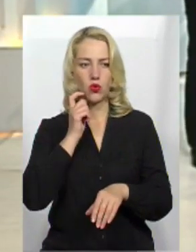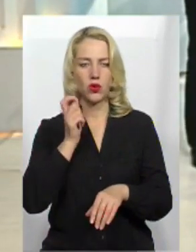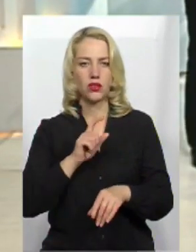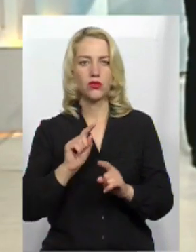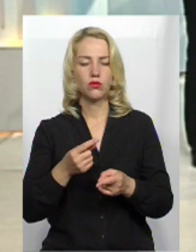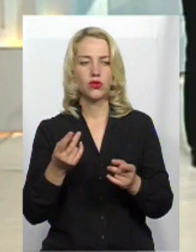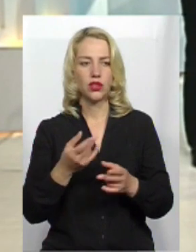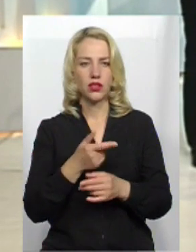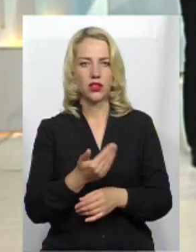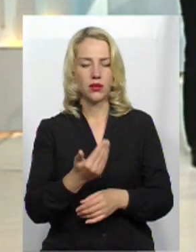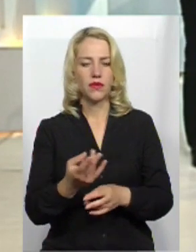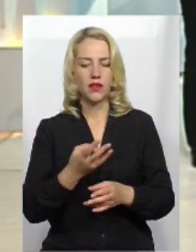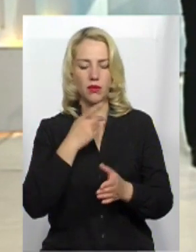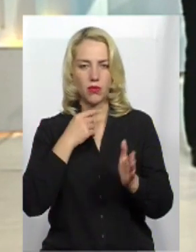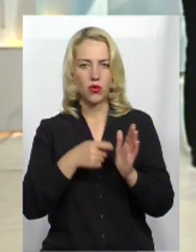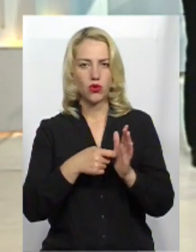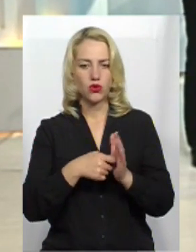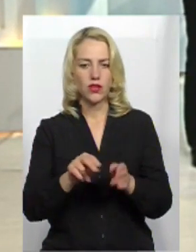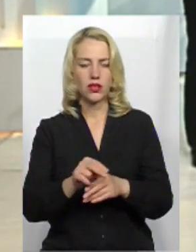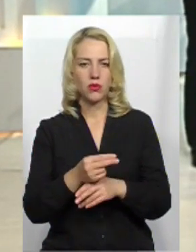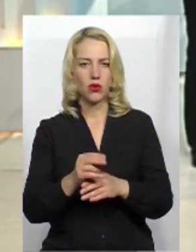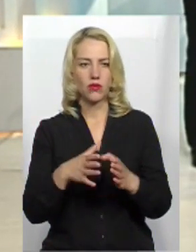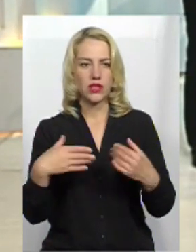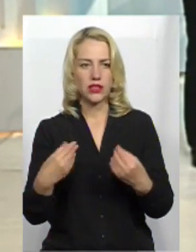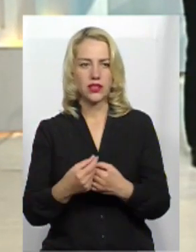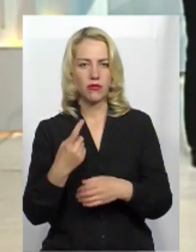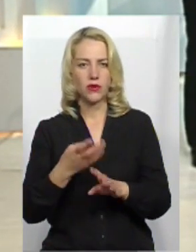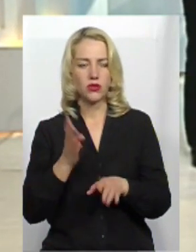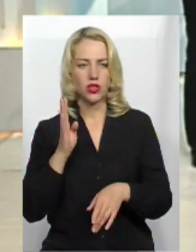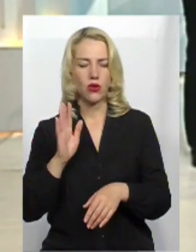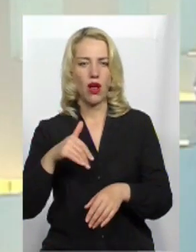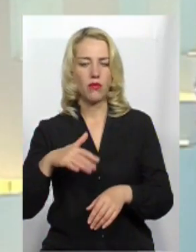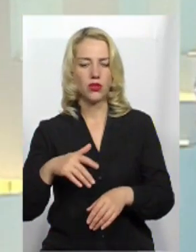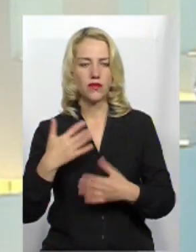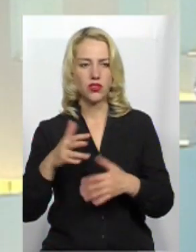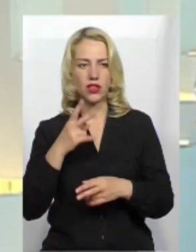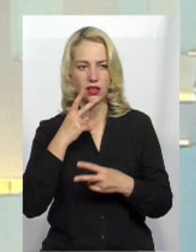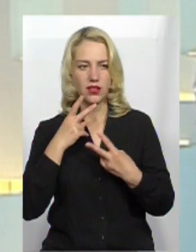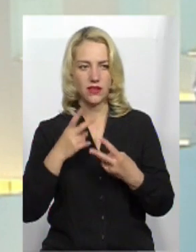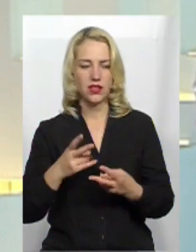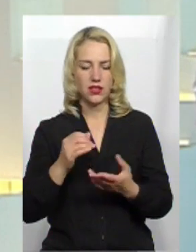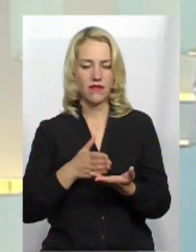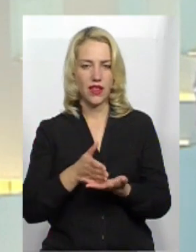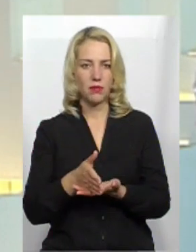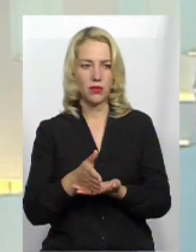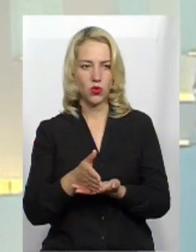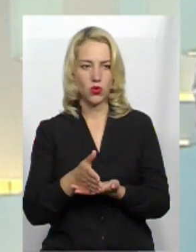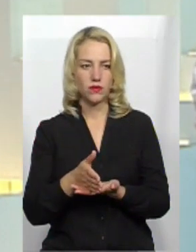їм треба прохарчувати, пролікувати сім'ї в першу чергу, а потім вже дивитися в напрямку